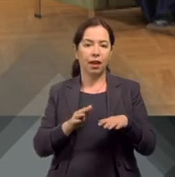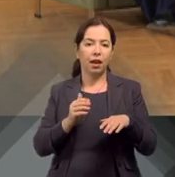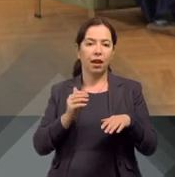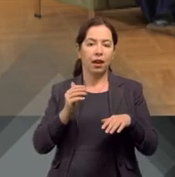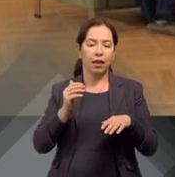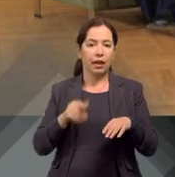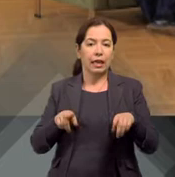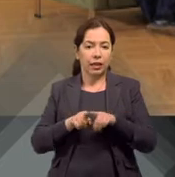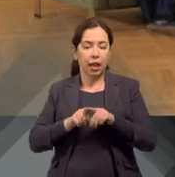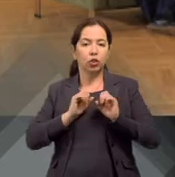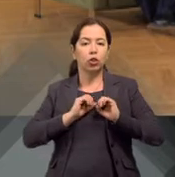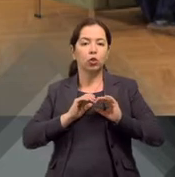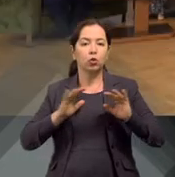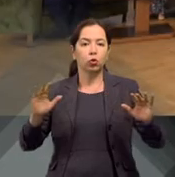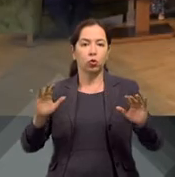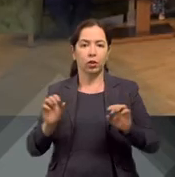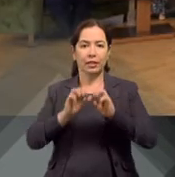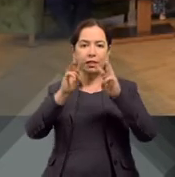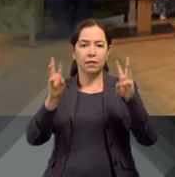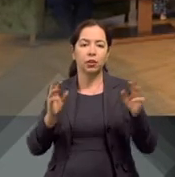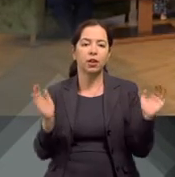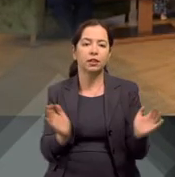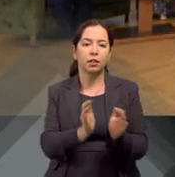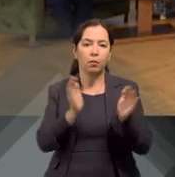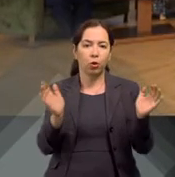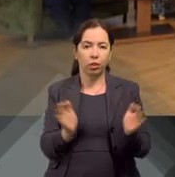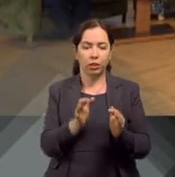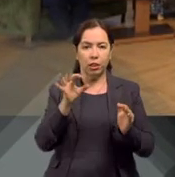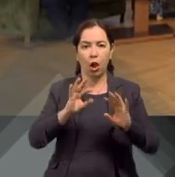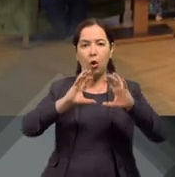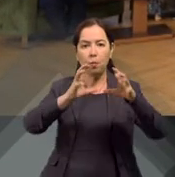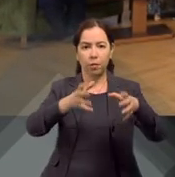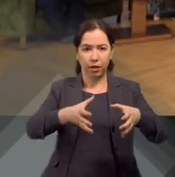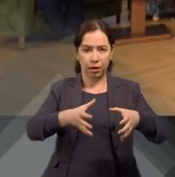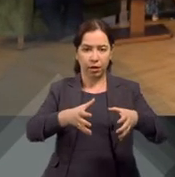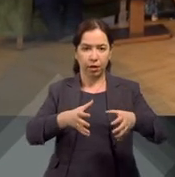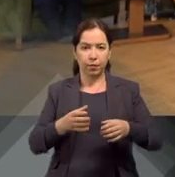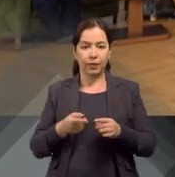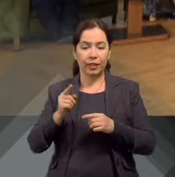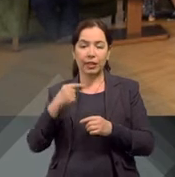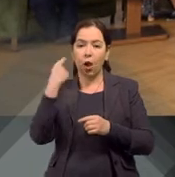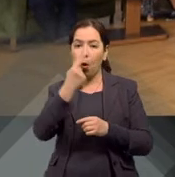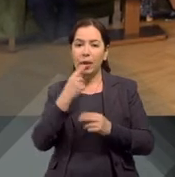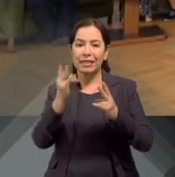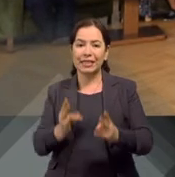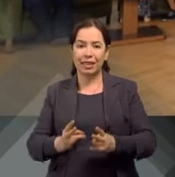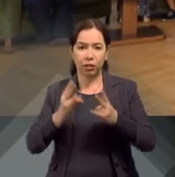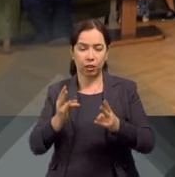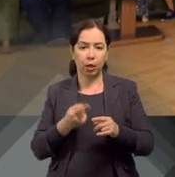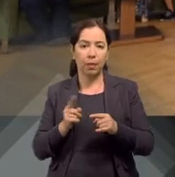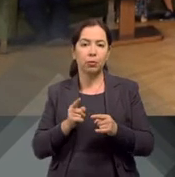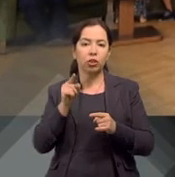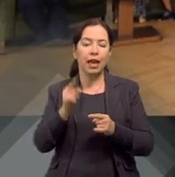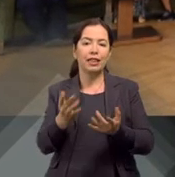Дух Святой высиживал мир, как курица. И вот это образ нежности. Потому что вот этого